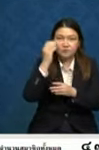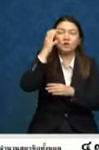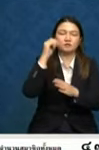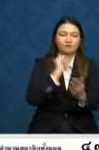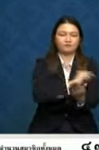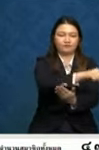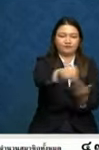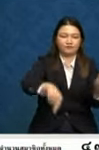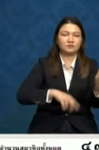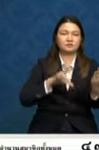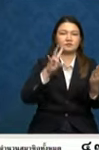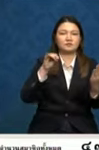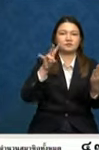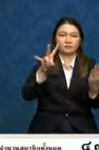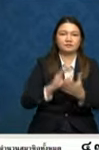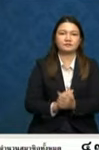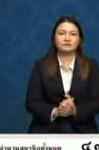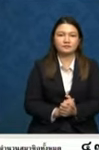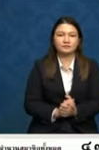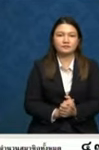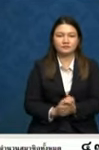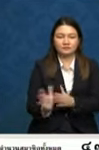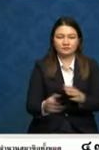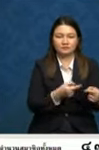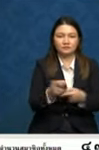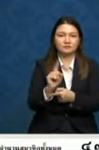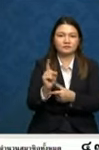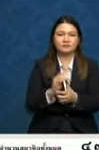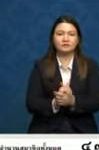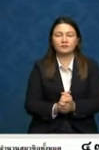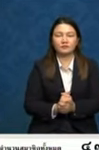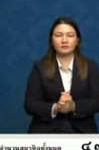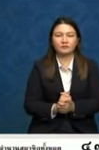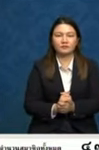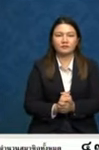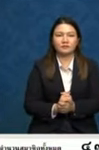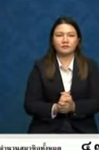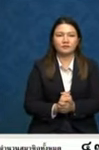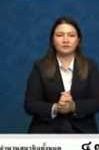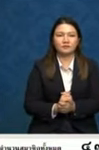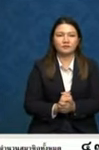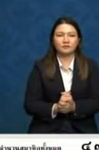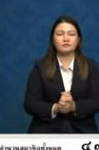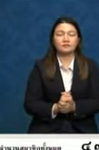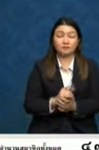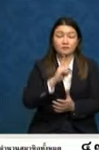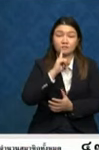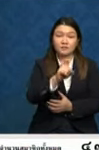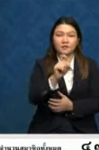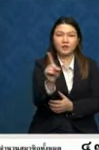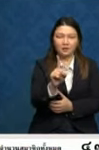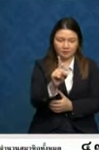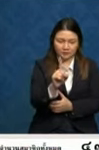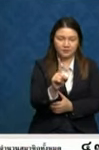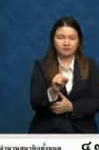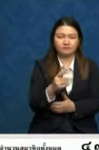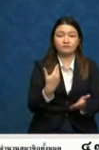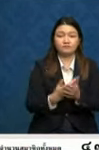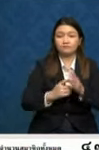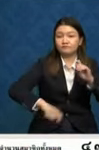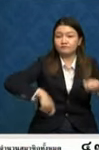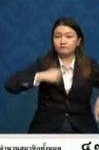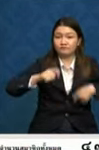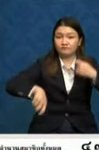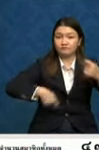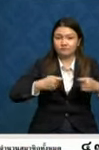จังหวัดประเด็นต่อมาครับท่านประธานครับเป็นเรื่องของคำถามเกี่ยวกับเรื่องของค่าใช้จ่ายของผู้แทนพิเศษของ